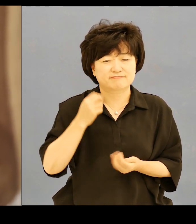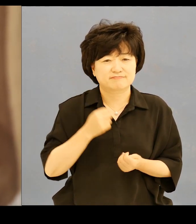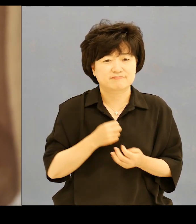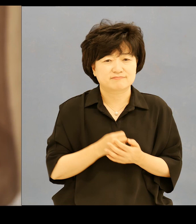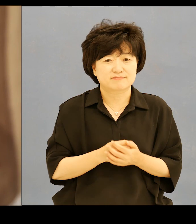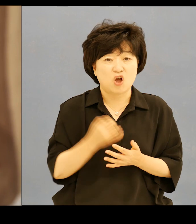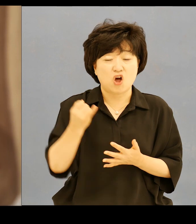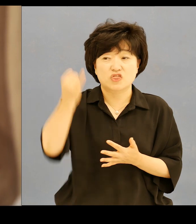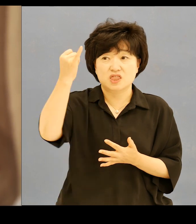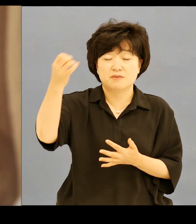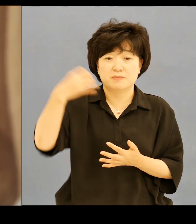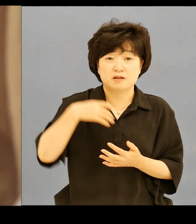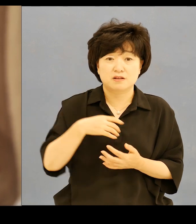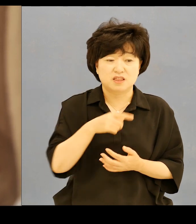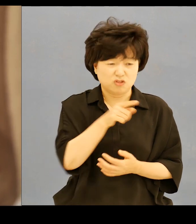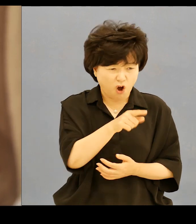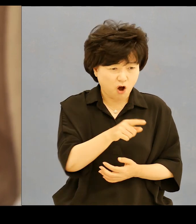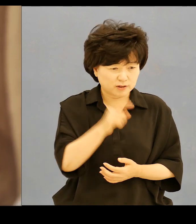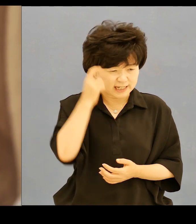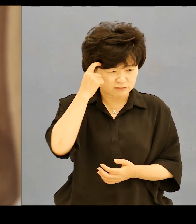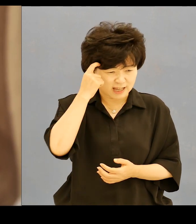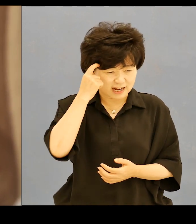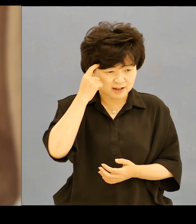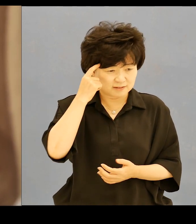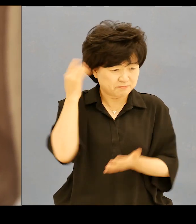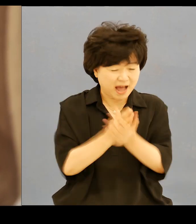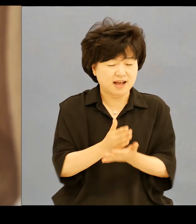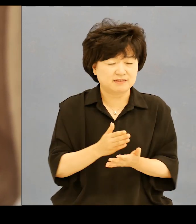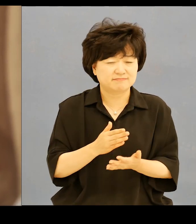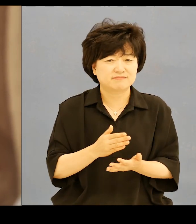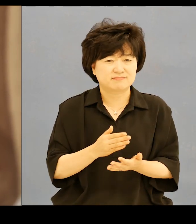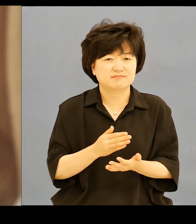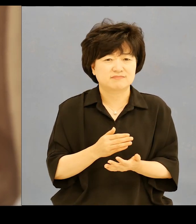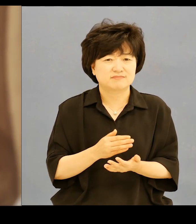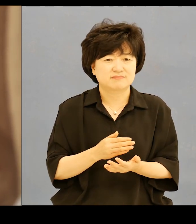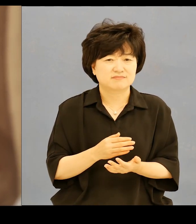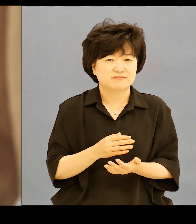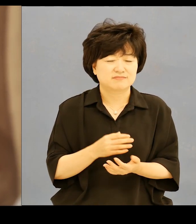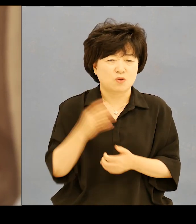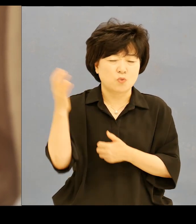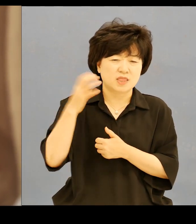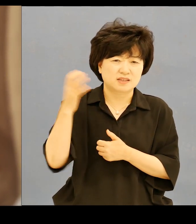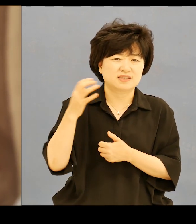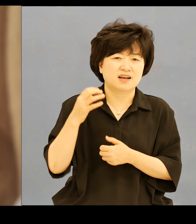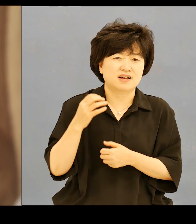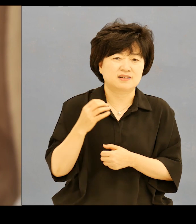언니가 너 그런 생각하면 나한테 혼날 줄 안다고